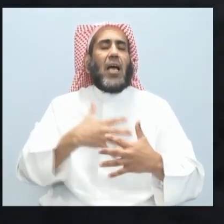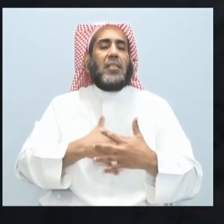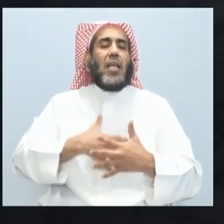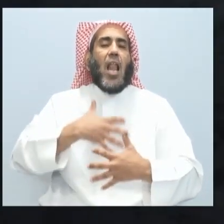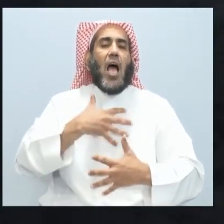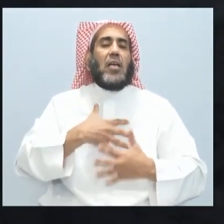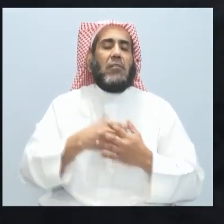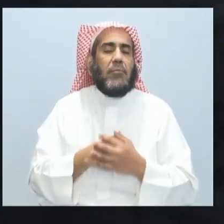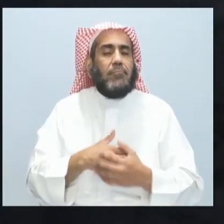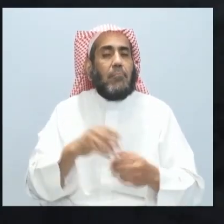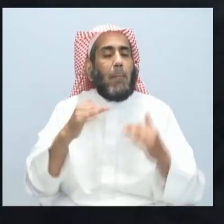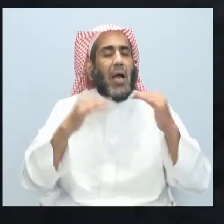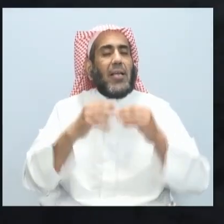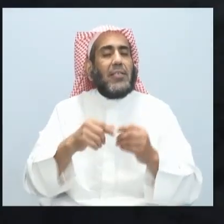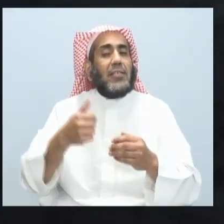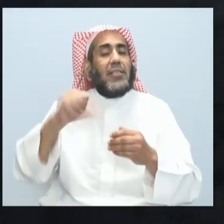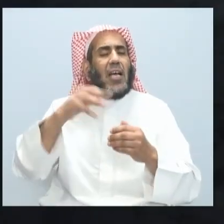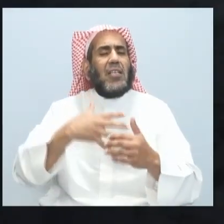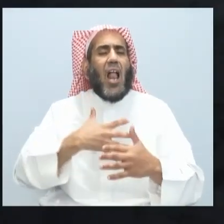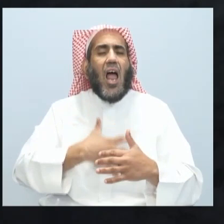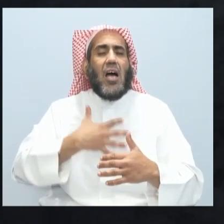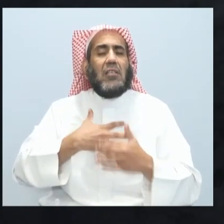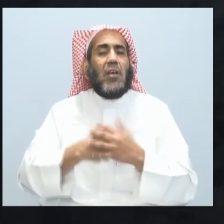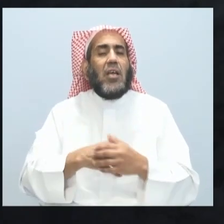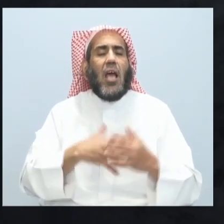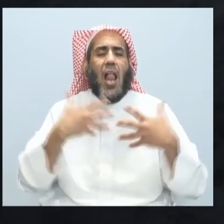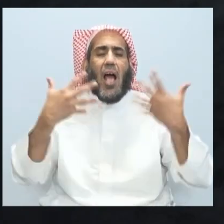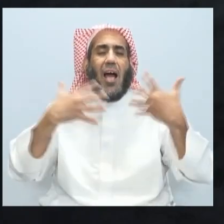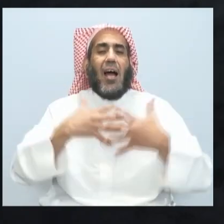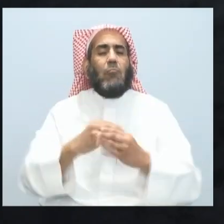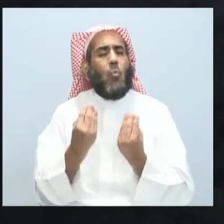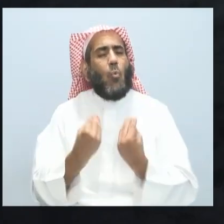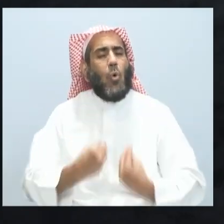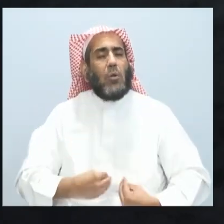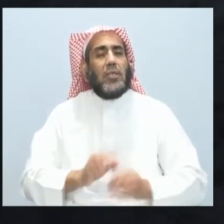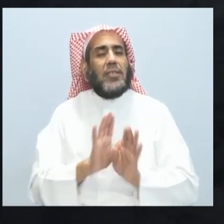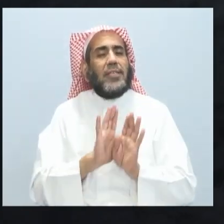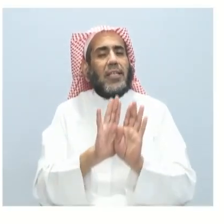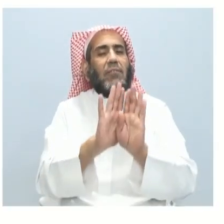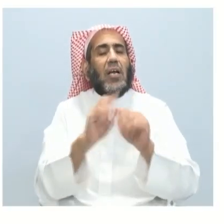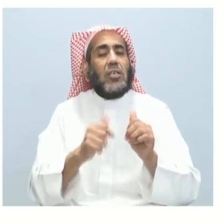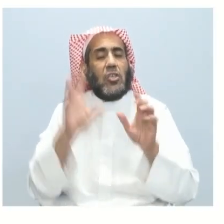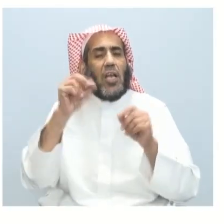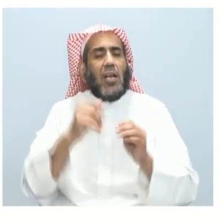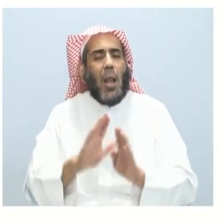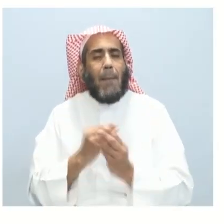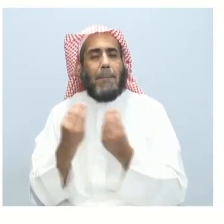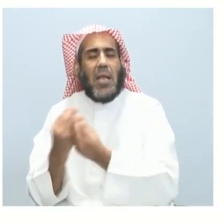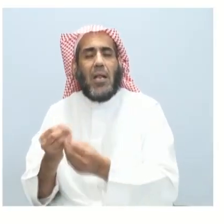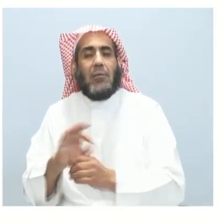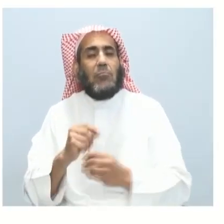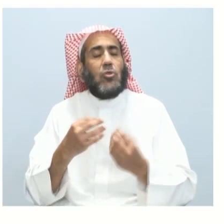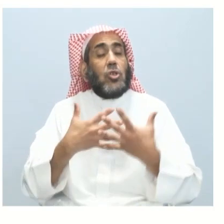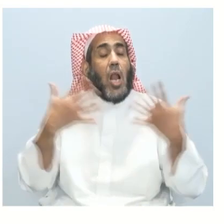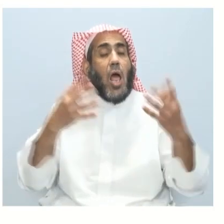المقاييس التي ذكرناها في مقاييس نقد الشعر العاطفه والعاطفه هي الحاله الوجدانيه التي تدفع الشاعر الى الميل ال الشيء والانصراف عنه